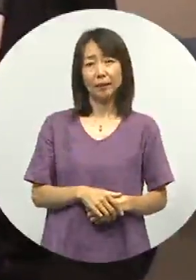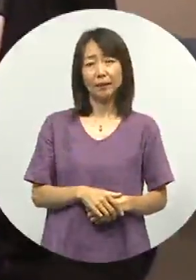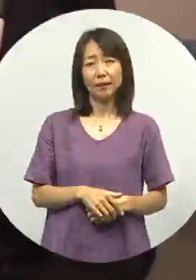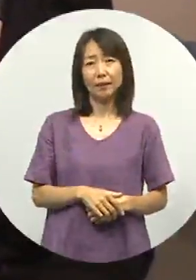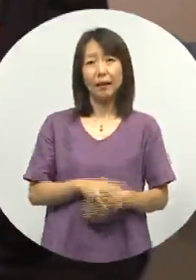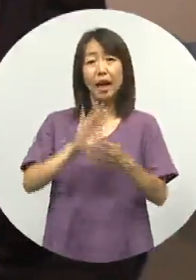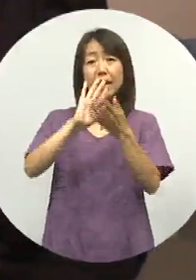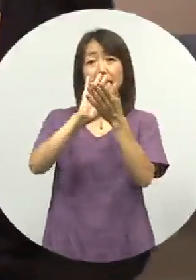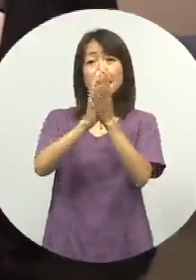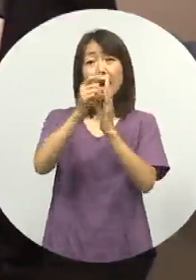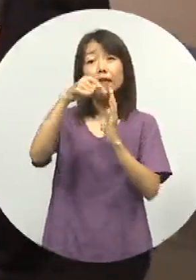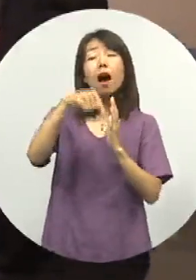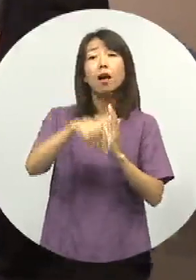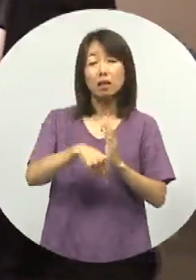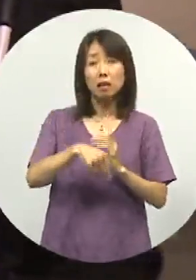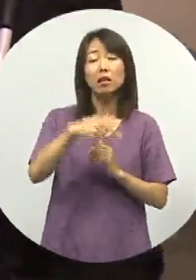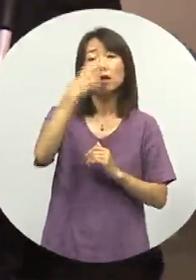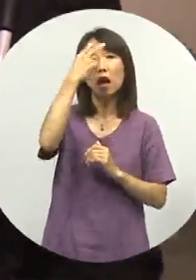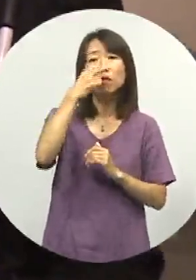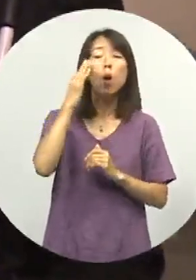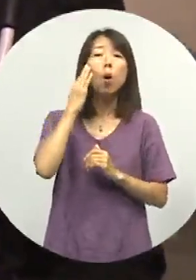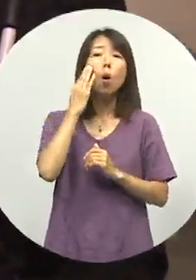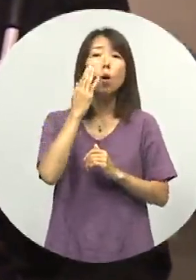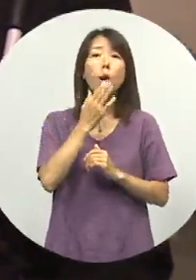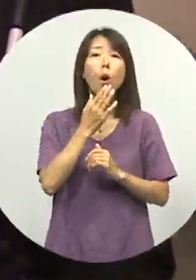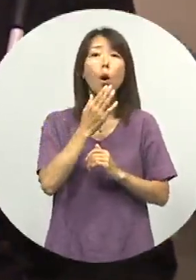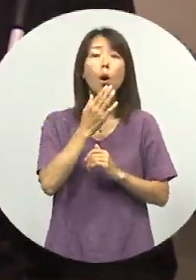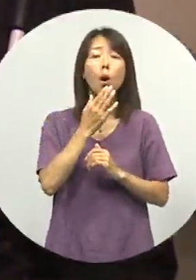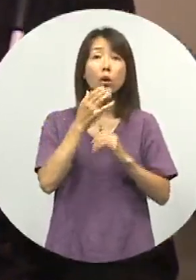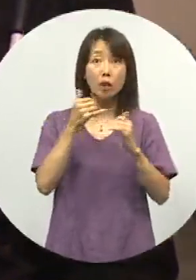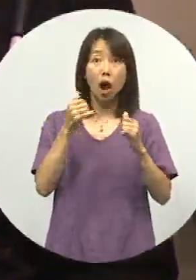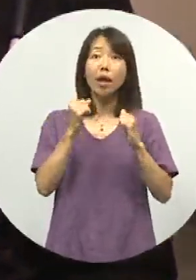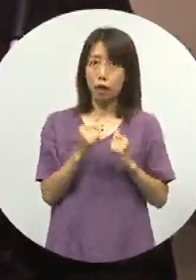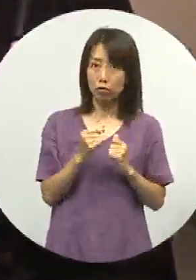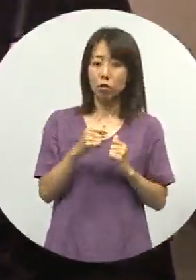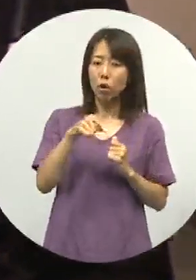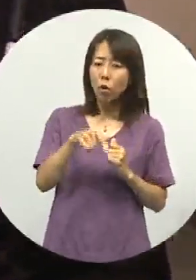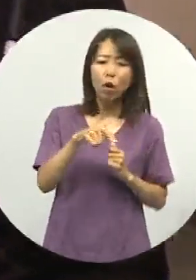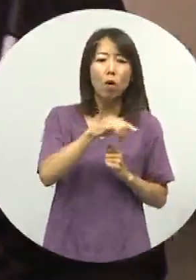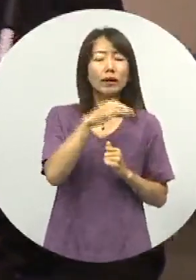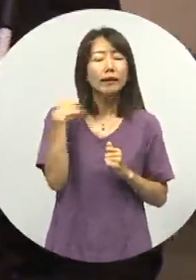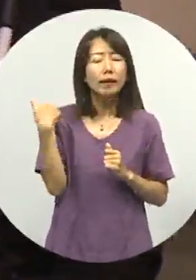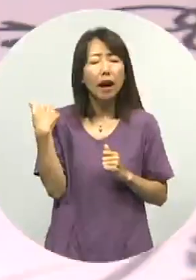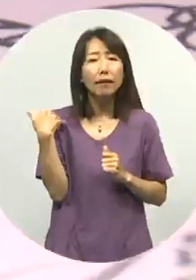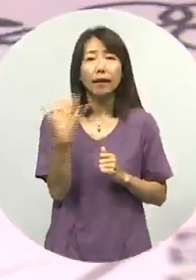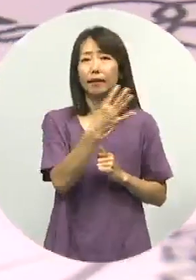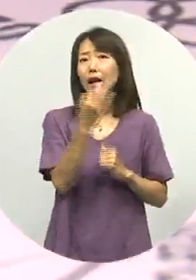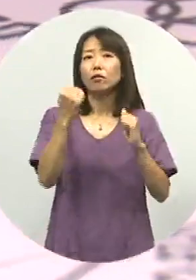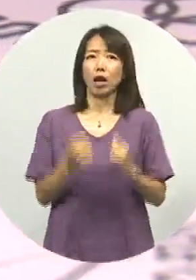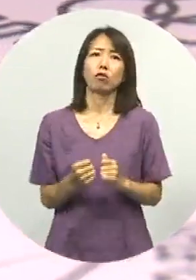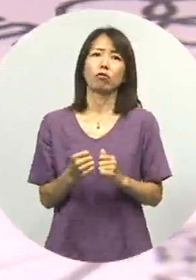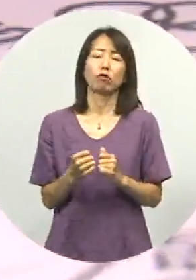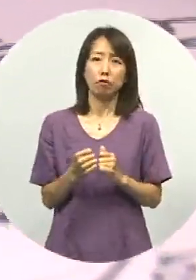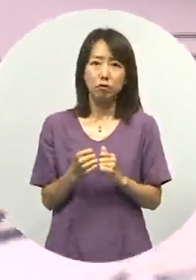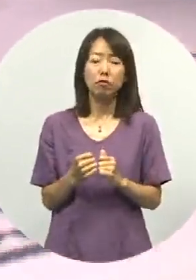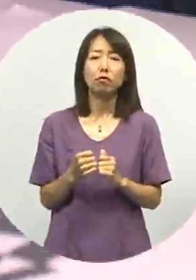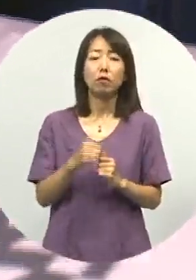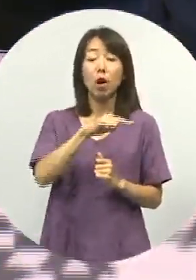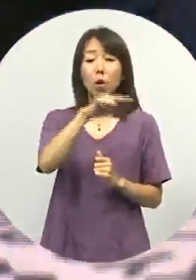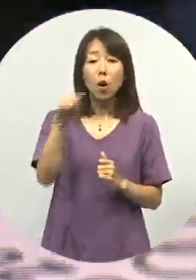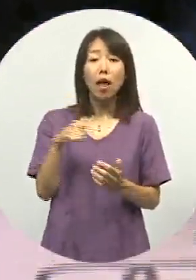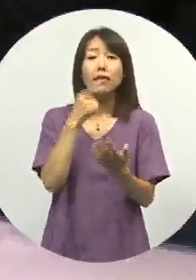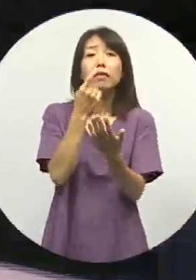県内で盲ろうっていう障害まだ分かってない人がたくさんいるんで、こうやって参加すること